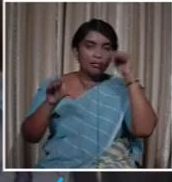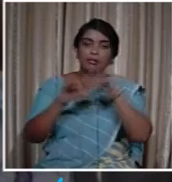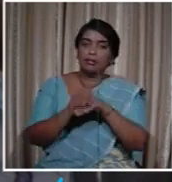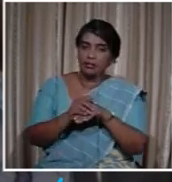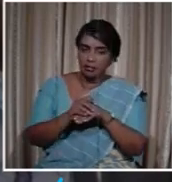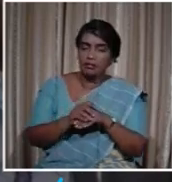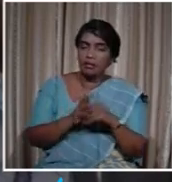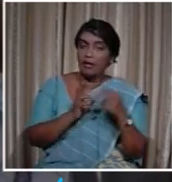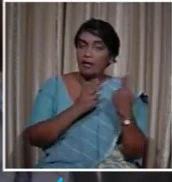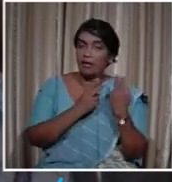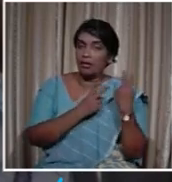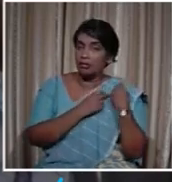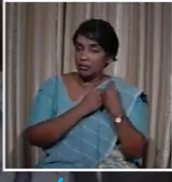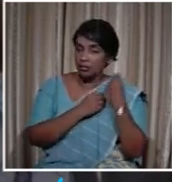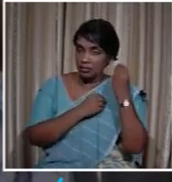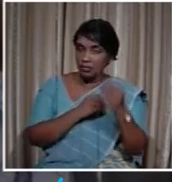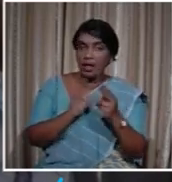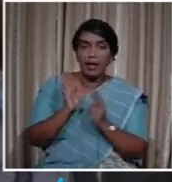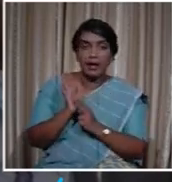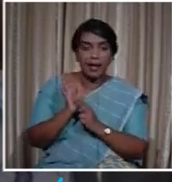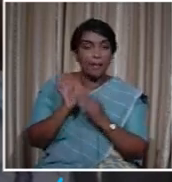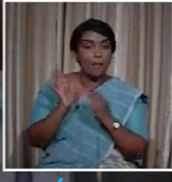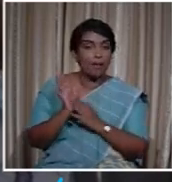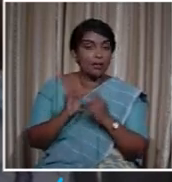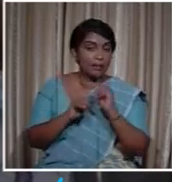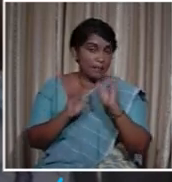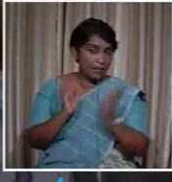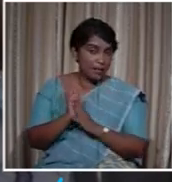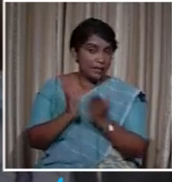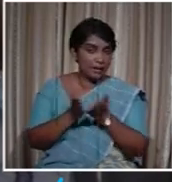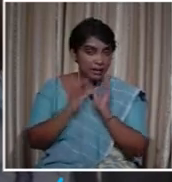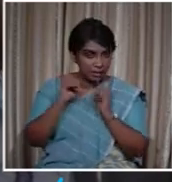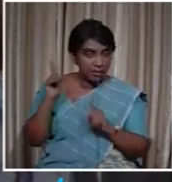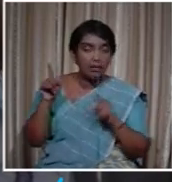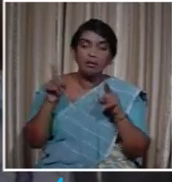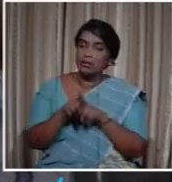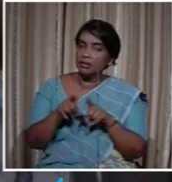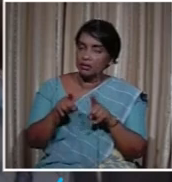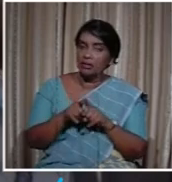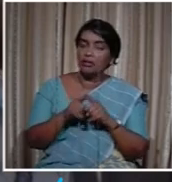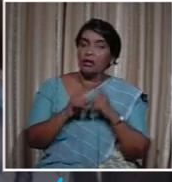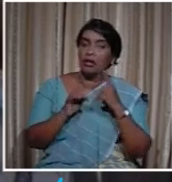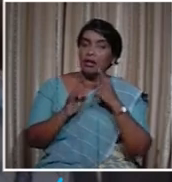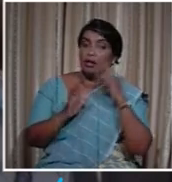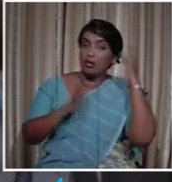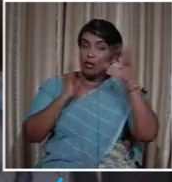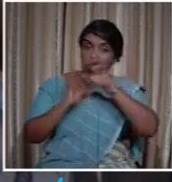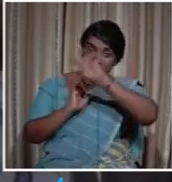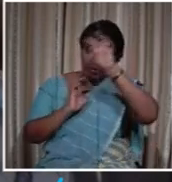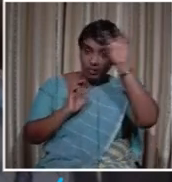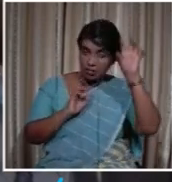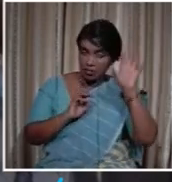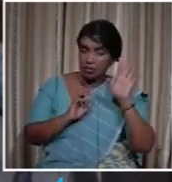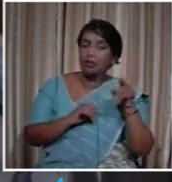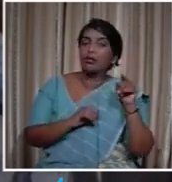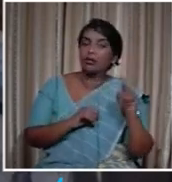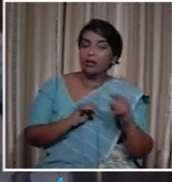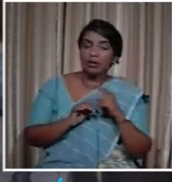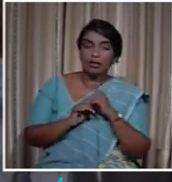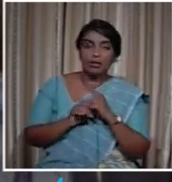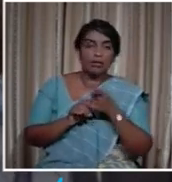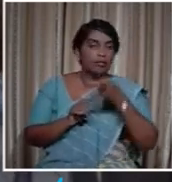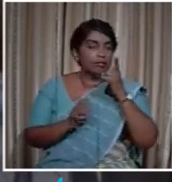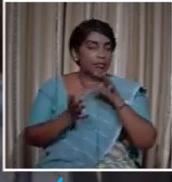பிரதமர் நரேந்திர மோடி அவர்கள் காணப்படுகின்றார். அவரை உலக வல்லரசுகளில் இருக்கின்ற தலைவர்களில், உலகத்தை தீர்மானிக்கின்ற தலைவர்களில்